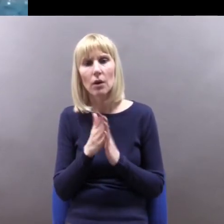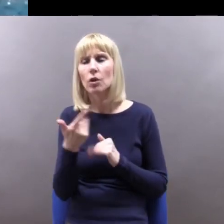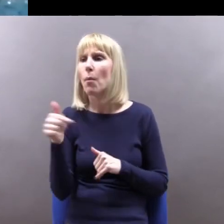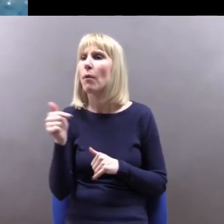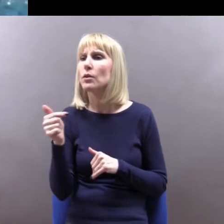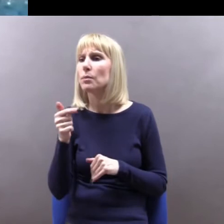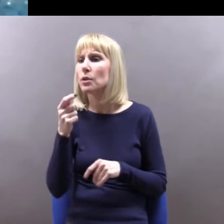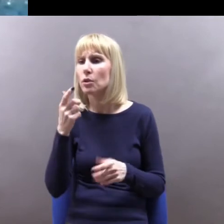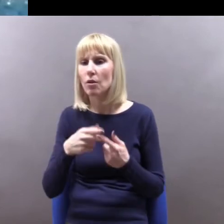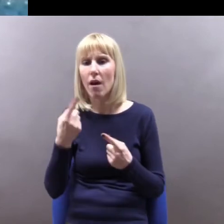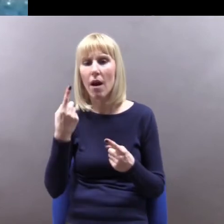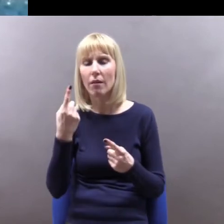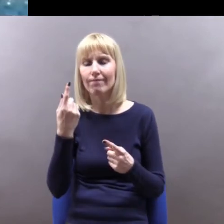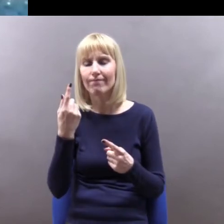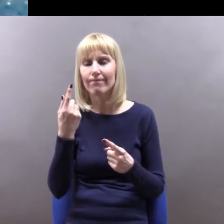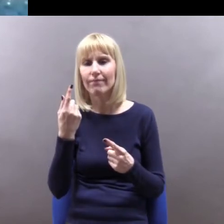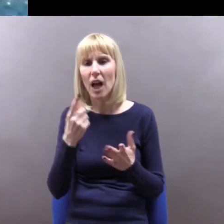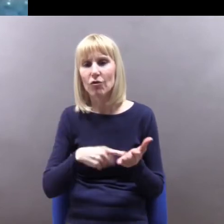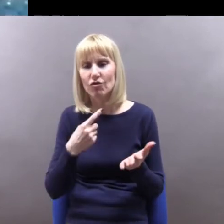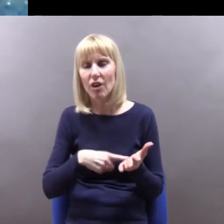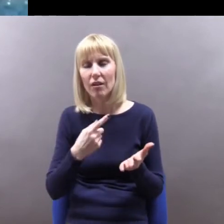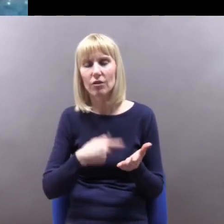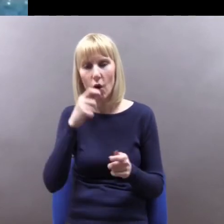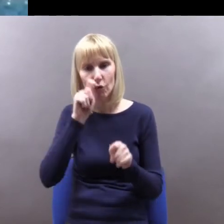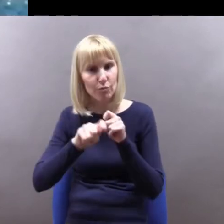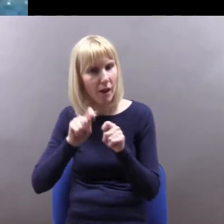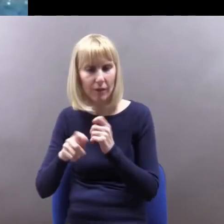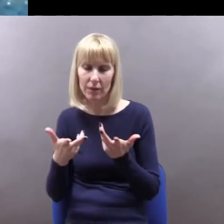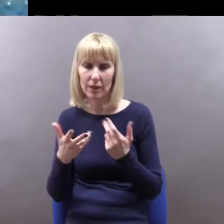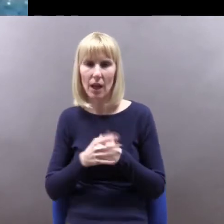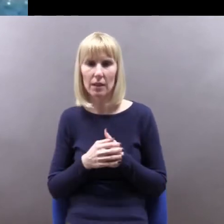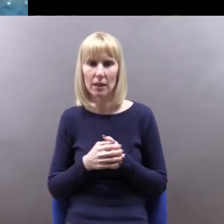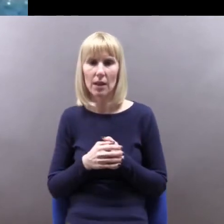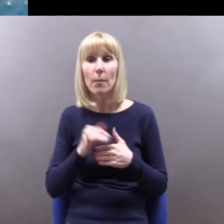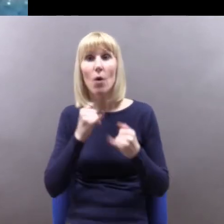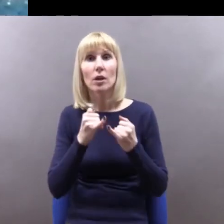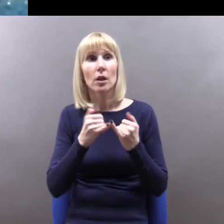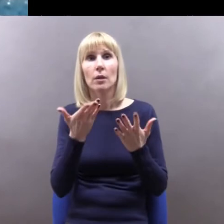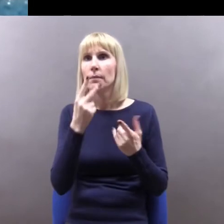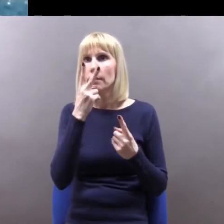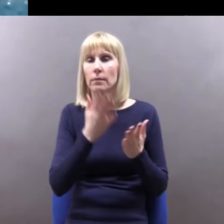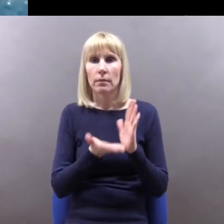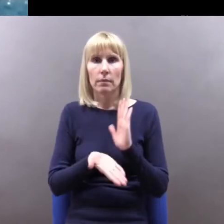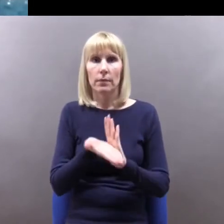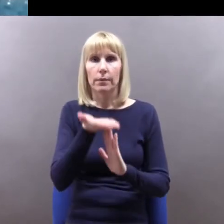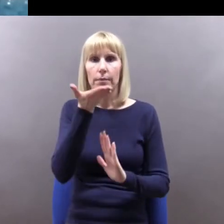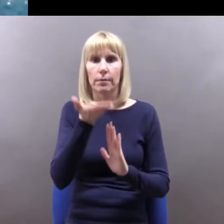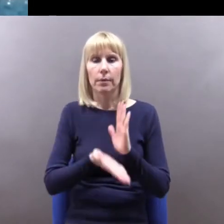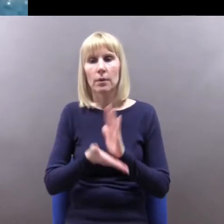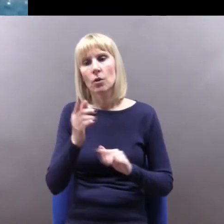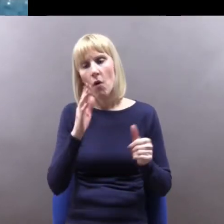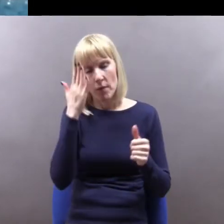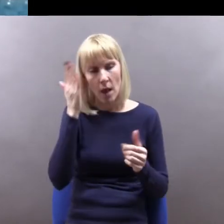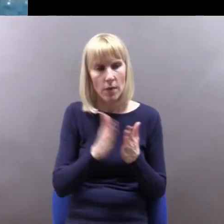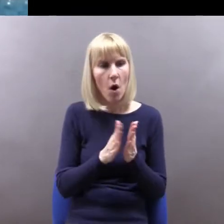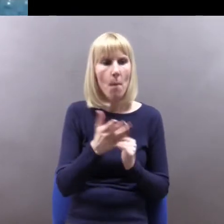częściej sprawdzane niż te w środku. Dlatego, że jak one stoją po prostu tak, to no, jest